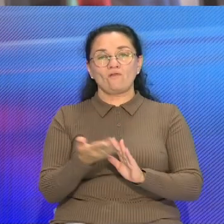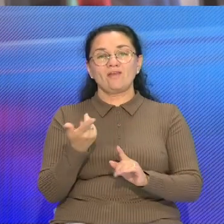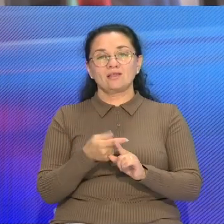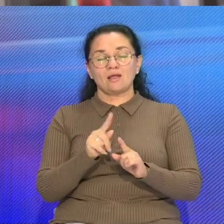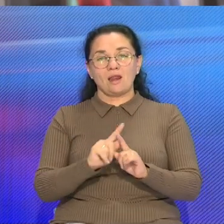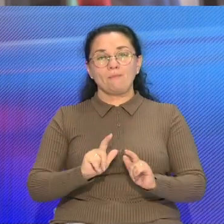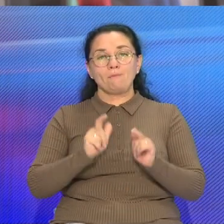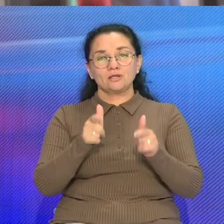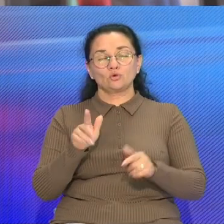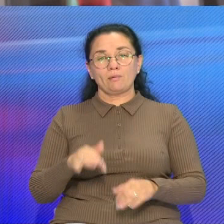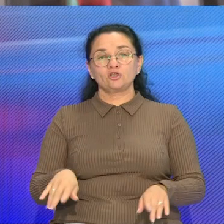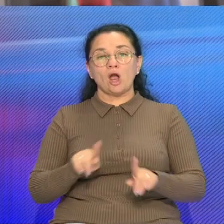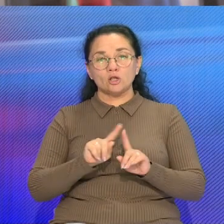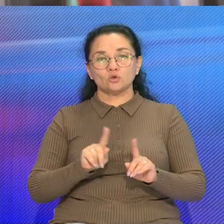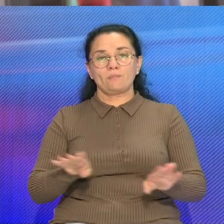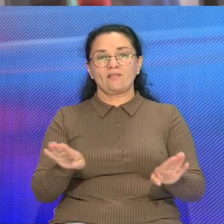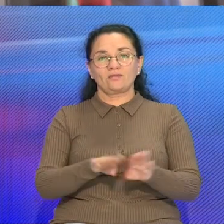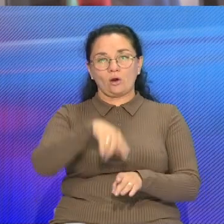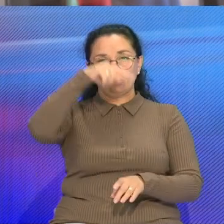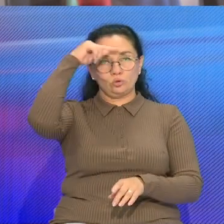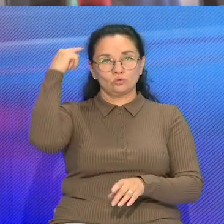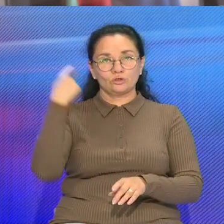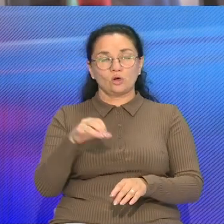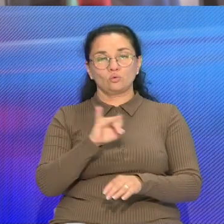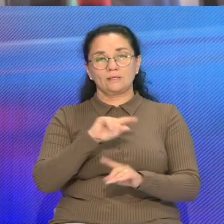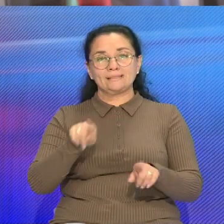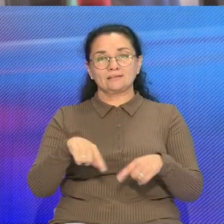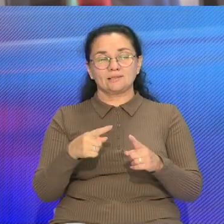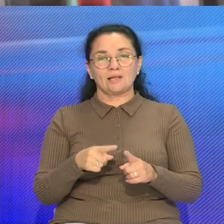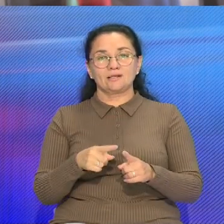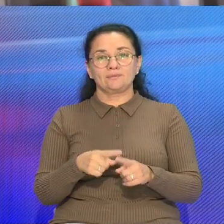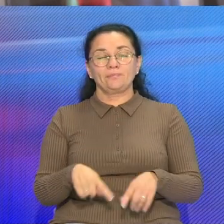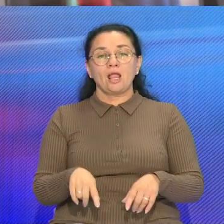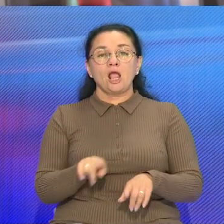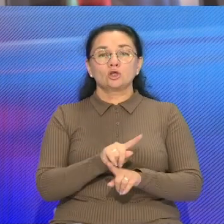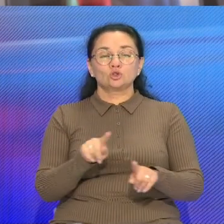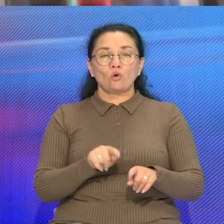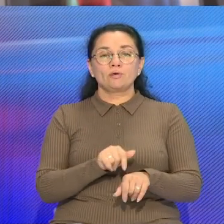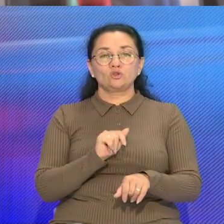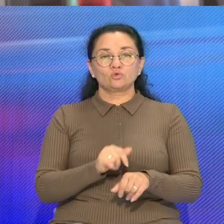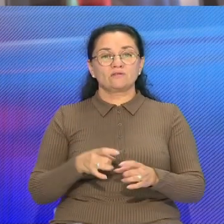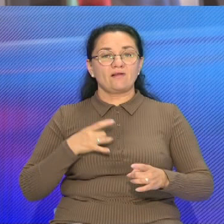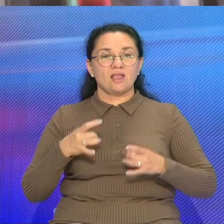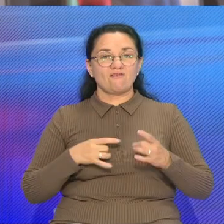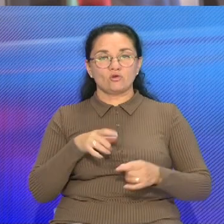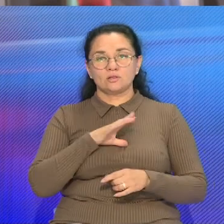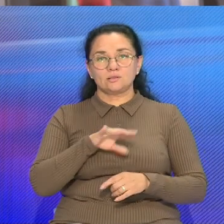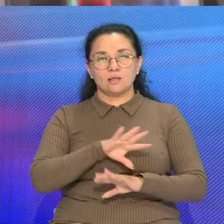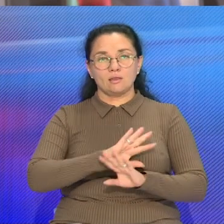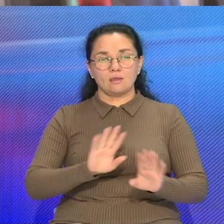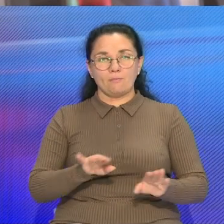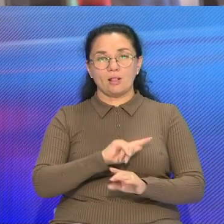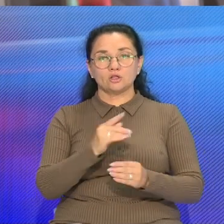особенно в такую жару, и создать, ну как бы, чтобы чувство нервозности у них не было, чтобы